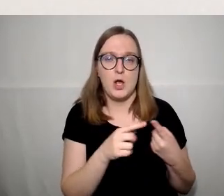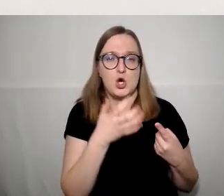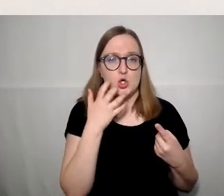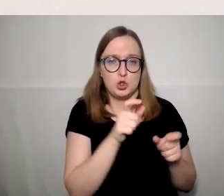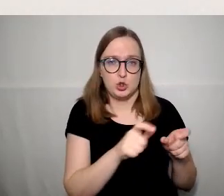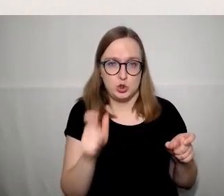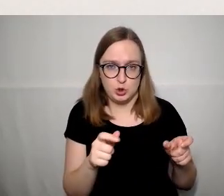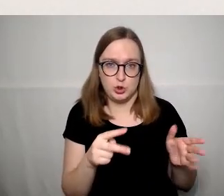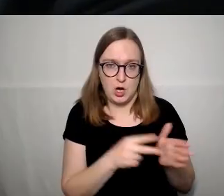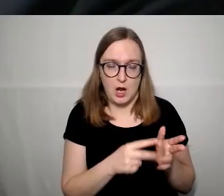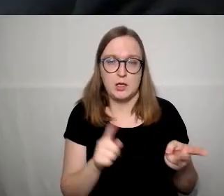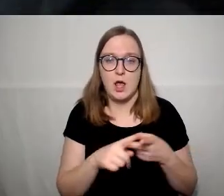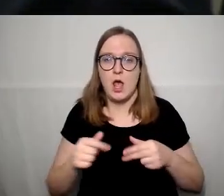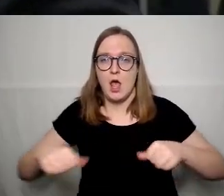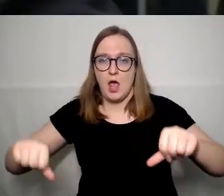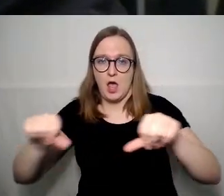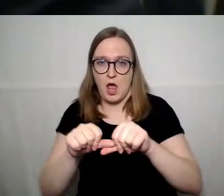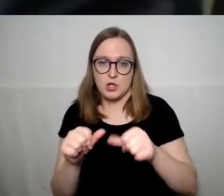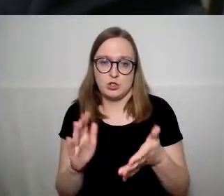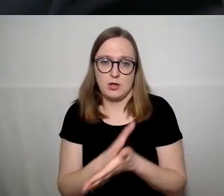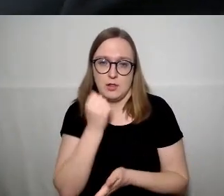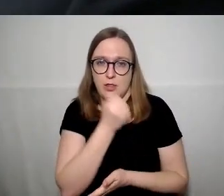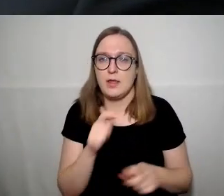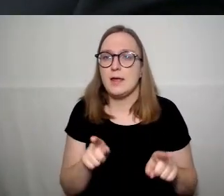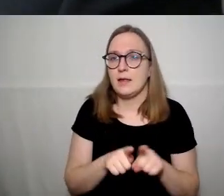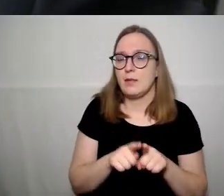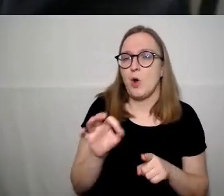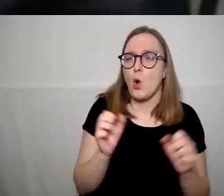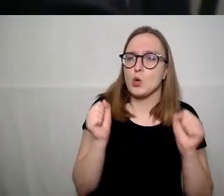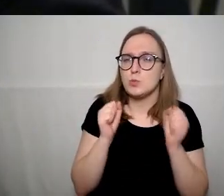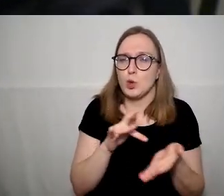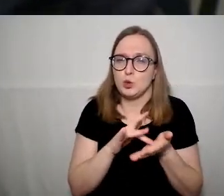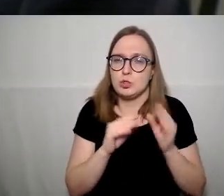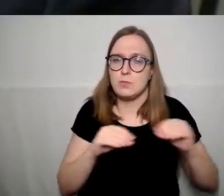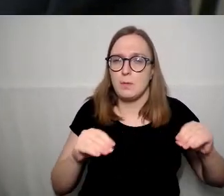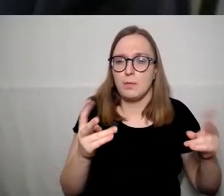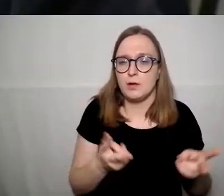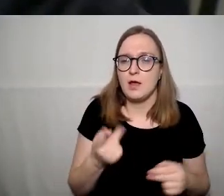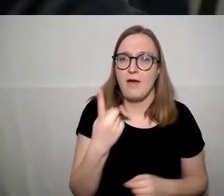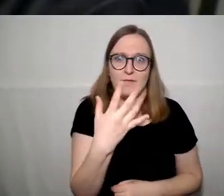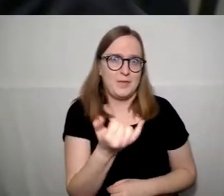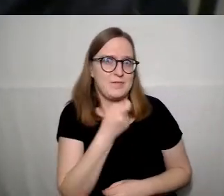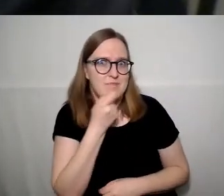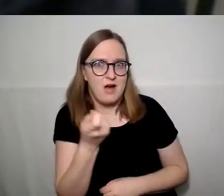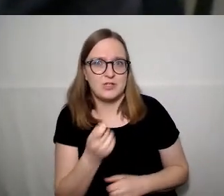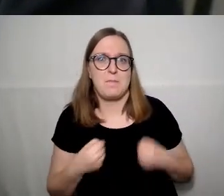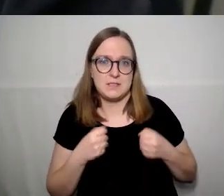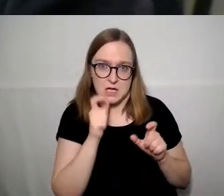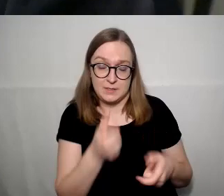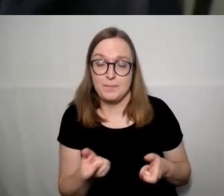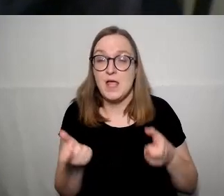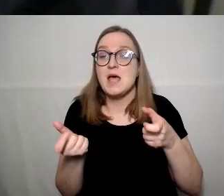ežero tarša. Bandysiu sutilpti minutės. Ir įveiklinimas čia dar kolegos taip. Minutės pirkti. Labai mažai. Taip. Savivaldybė turi